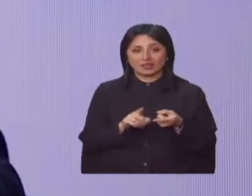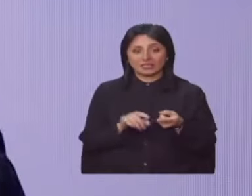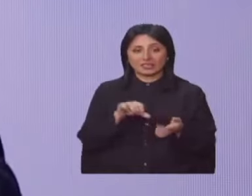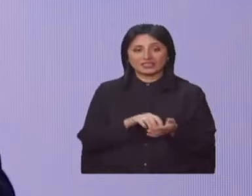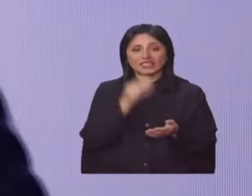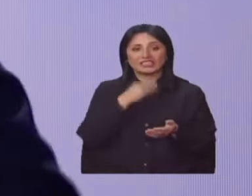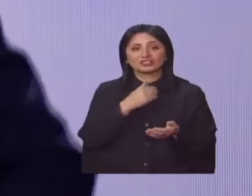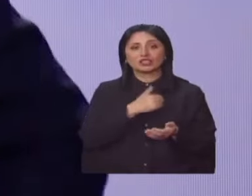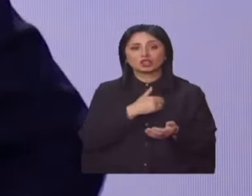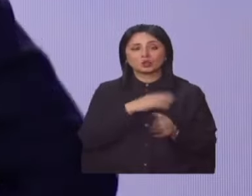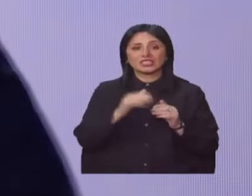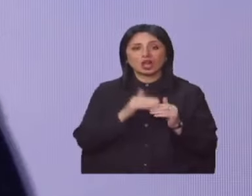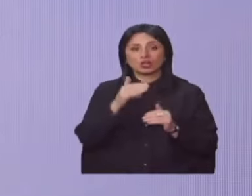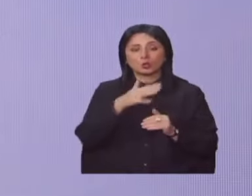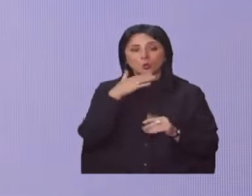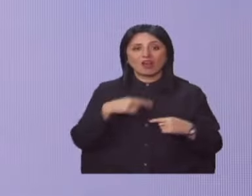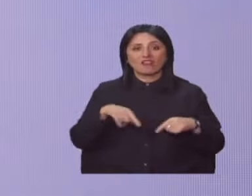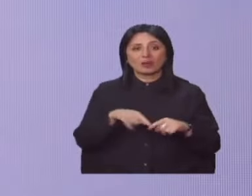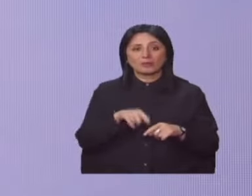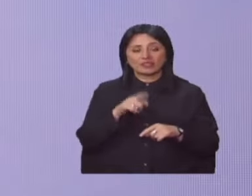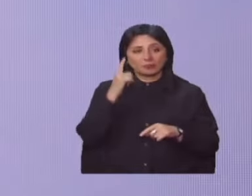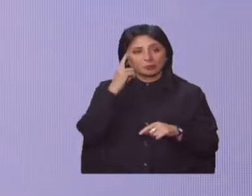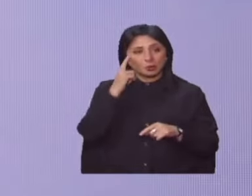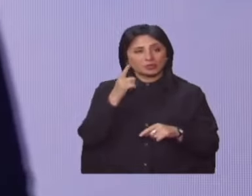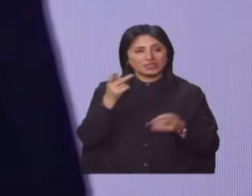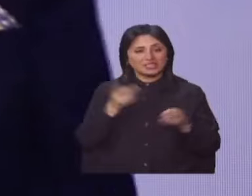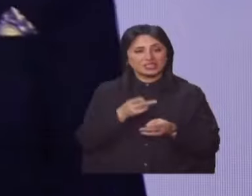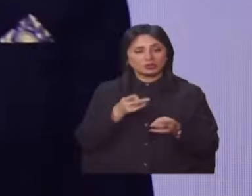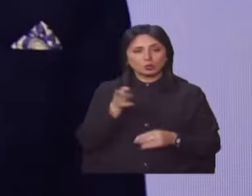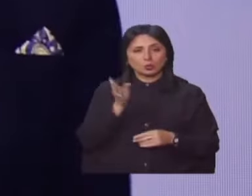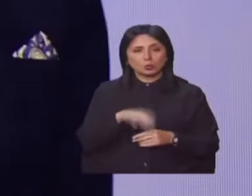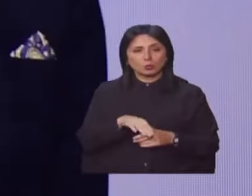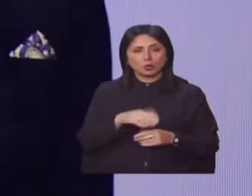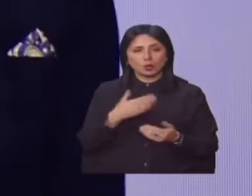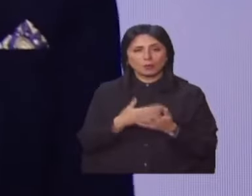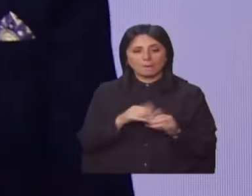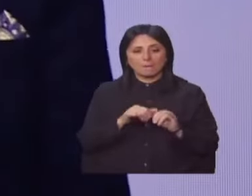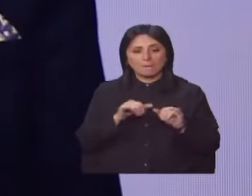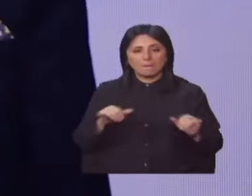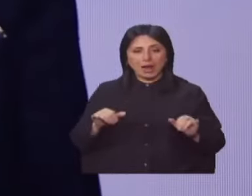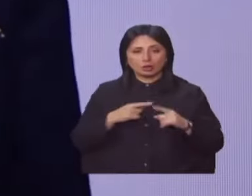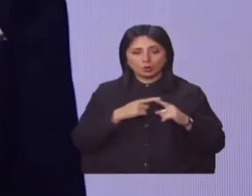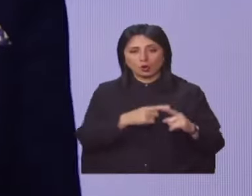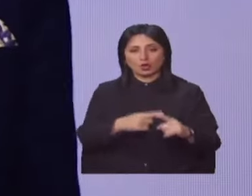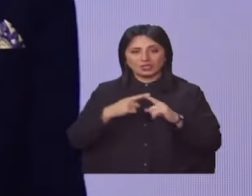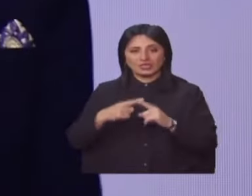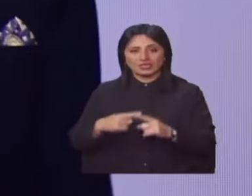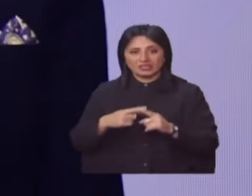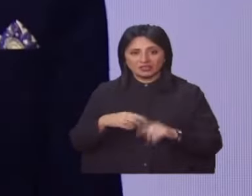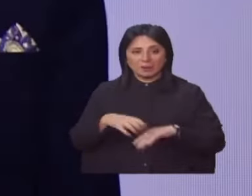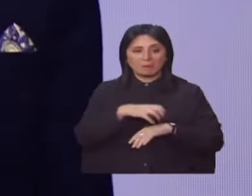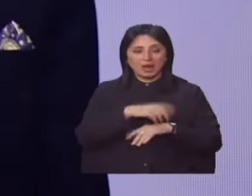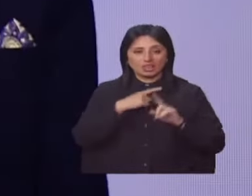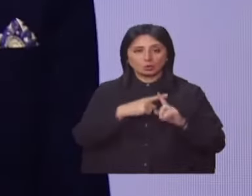აყენებთ, რისთვის გსურთ საკონსტიტუციო უმრავლესობა, არ ფიქრობთ, რომ საჭიროებს უფრო, ასე ვთქვათ, ფართო კონსენსუს, მათ შორის